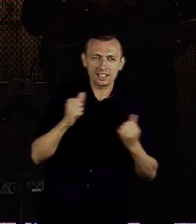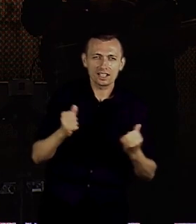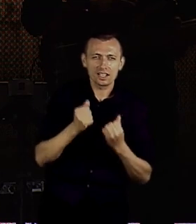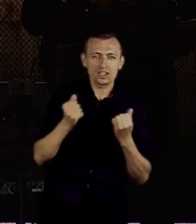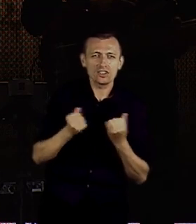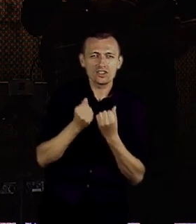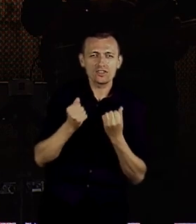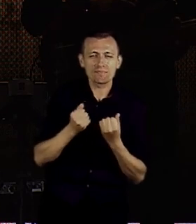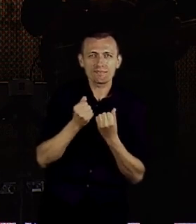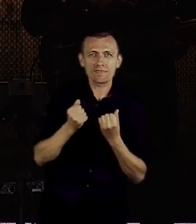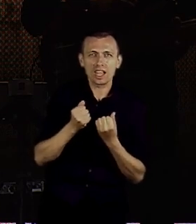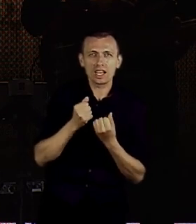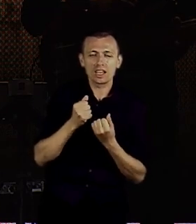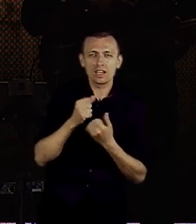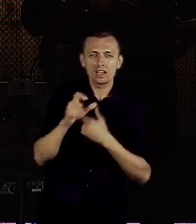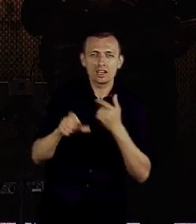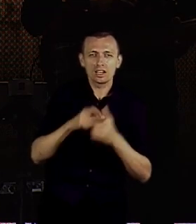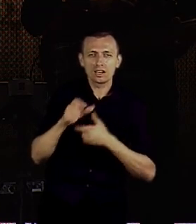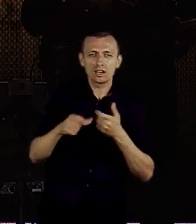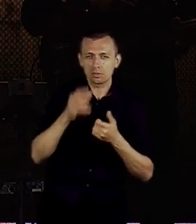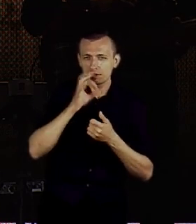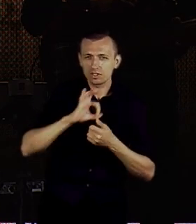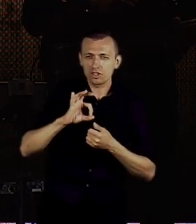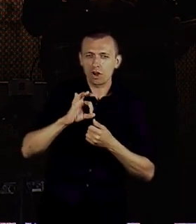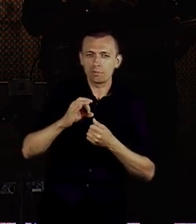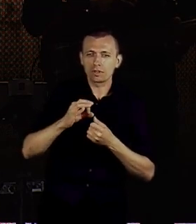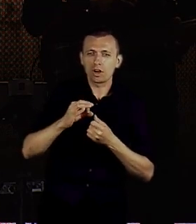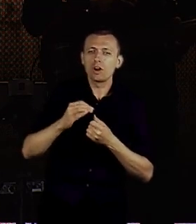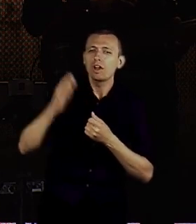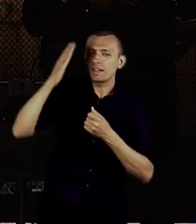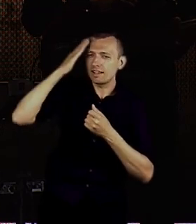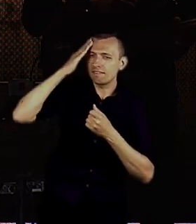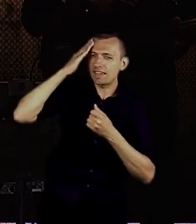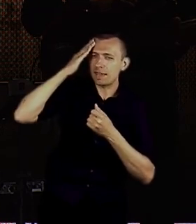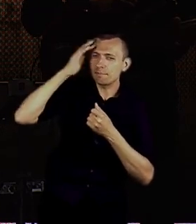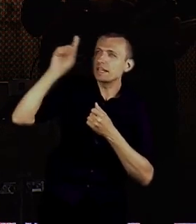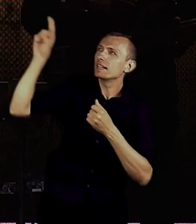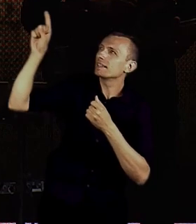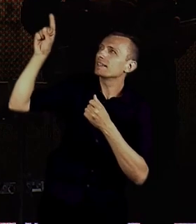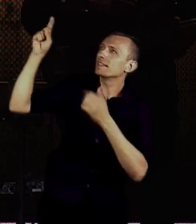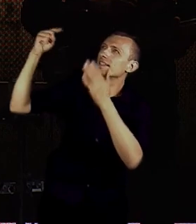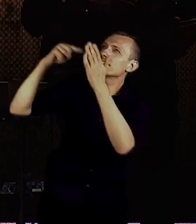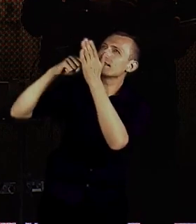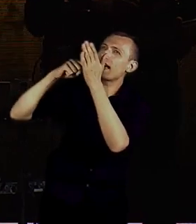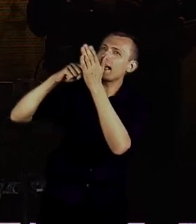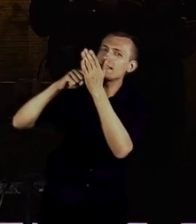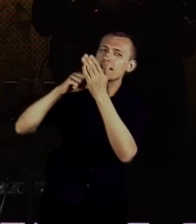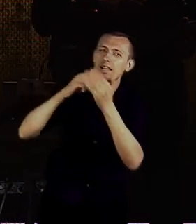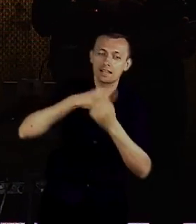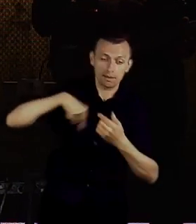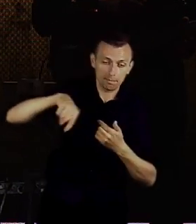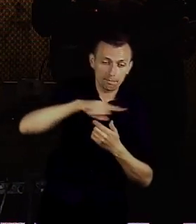Boże, który znasz nasze serca i wszystko przed Tobą w nas jest jawne,